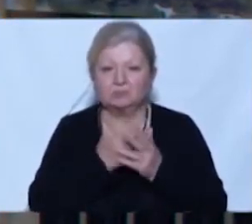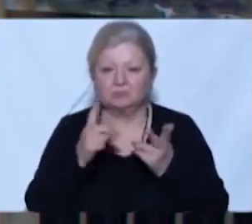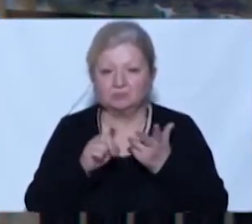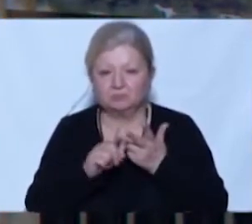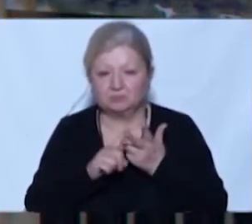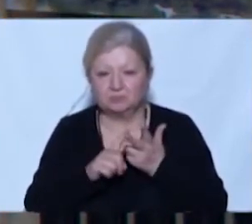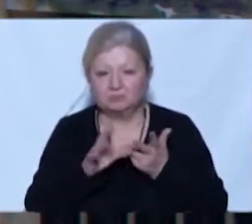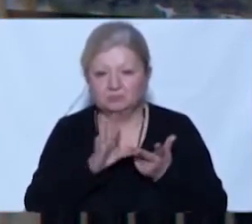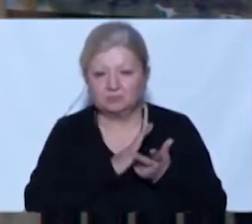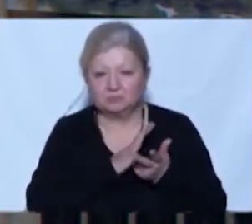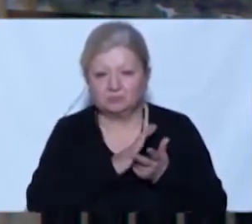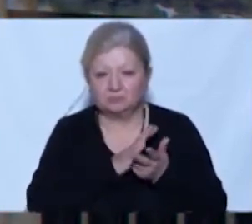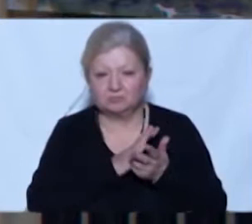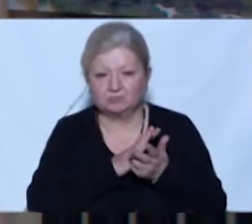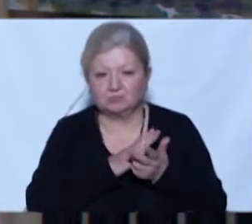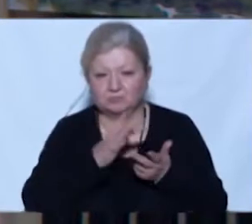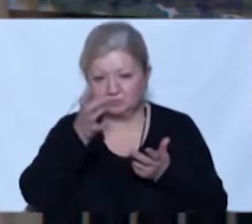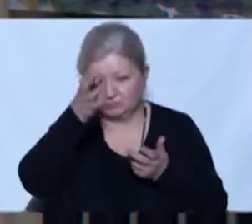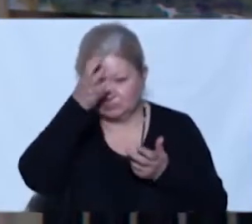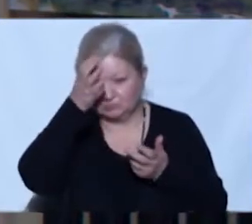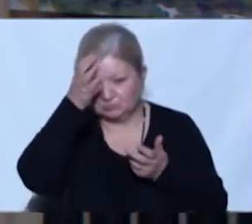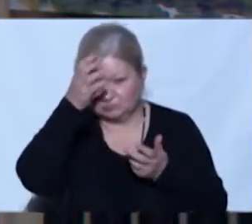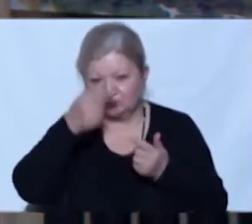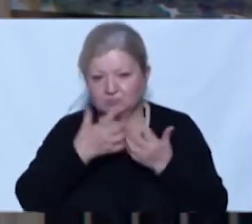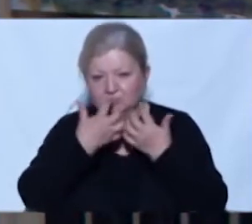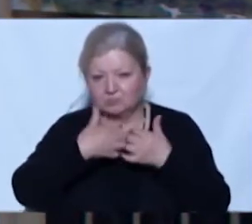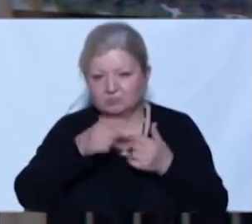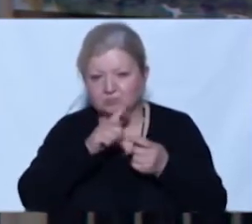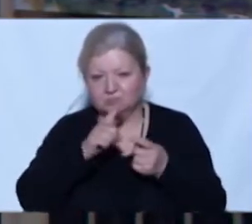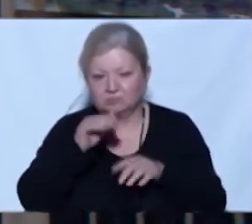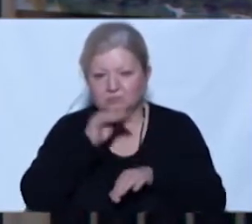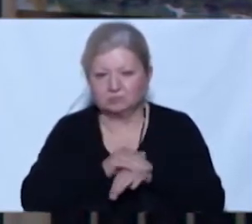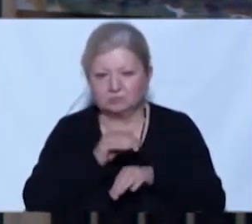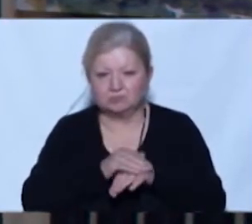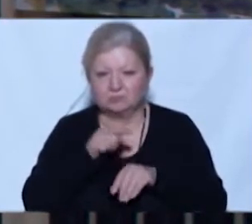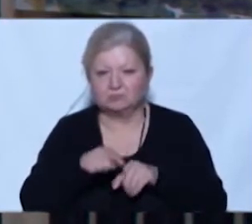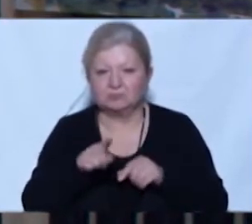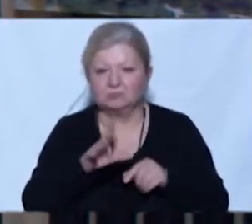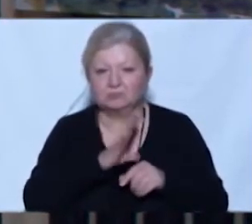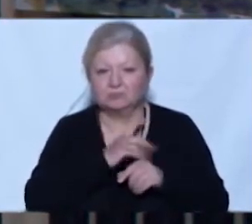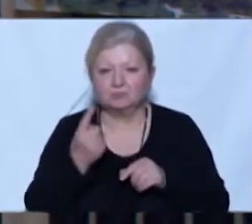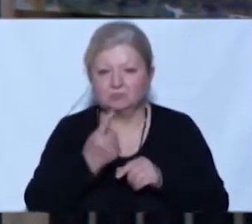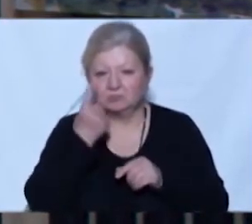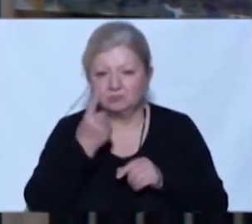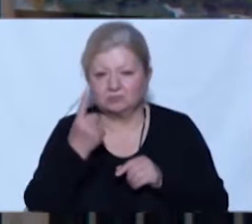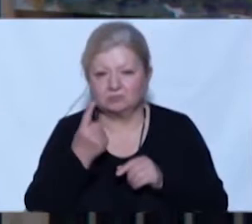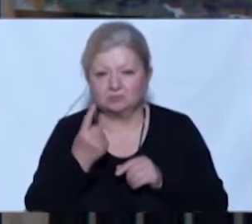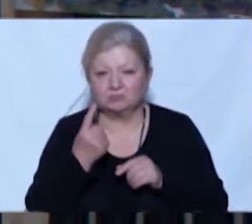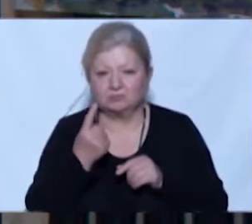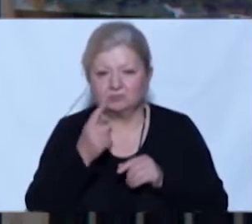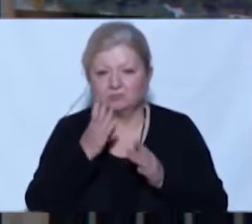Მესამე, ეს იყო უკვე სამეცნიერო ტექნიკური ფაქტორი. სამეცნიერო ტექნიკური ფაქტორი ერთ-ერთი შეიძლება